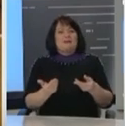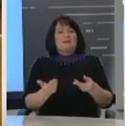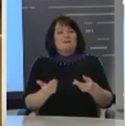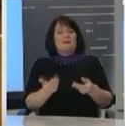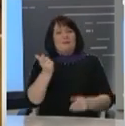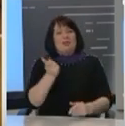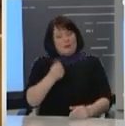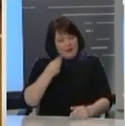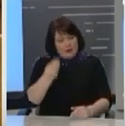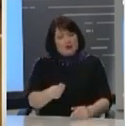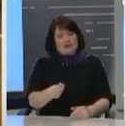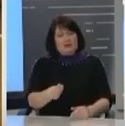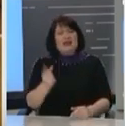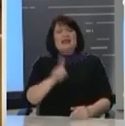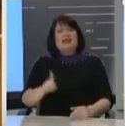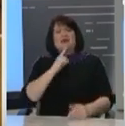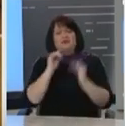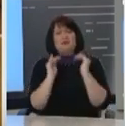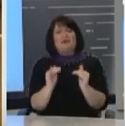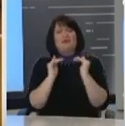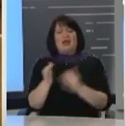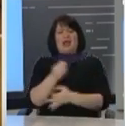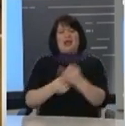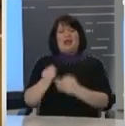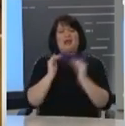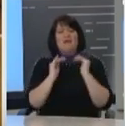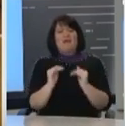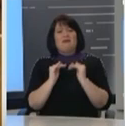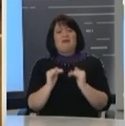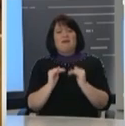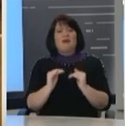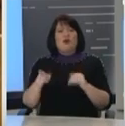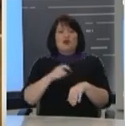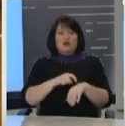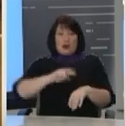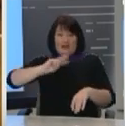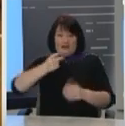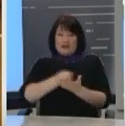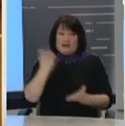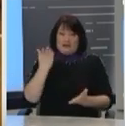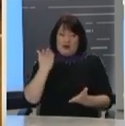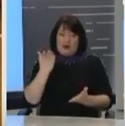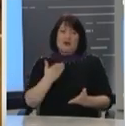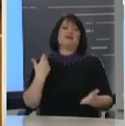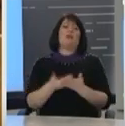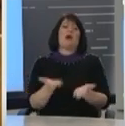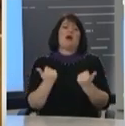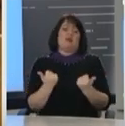συνέχισε στο ίδιο βιολί και διαβεβαίωνε ότι αυτή τη φορά η δεύτερη αξιολόγηση δεν επρόκειτο να